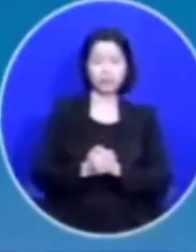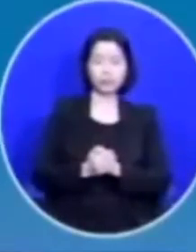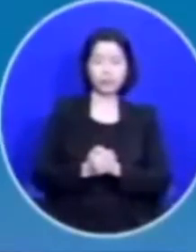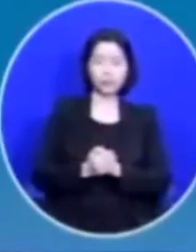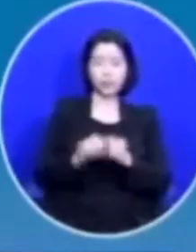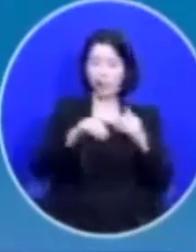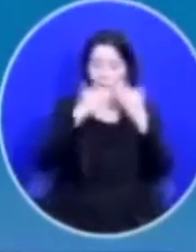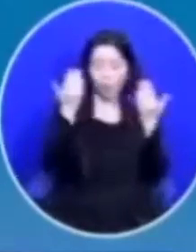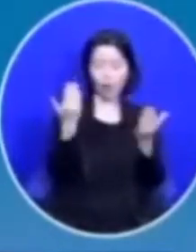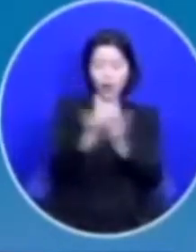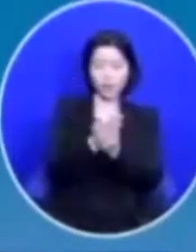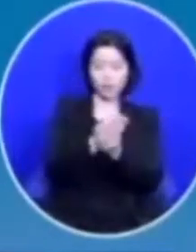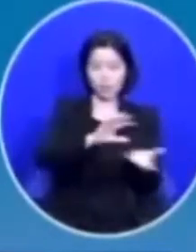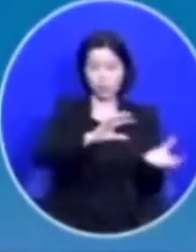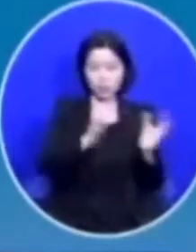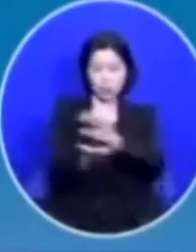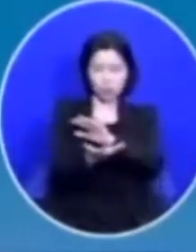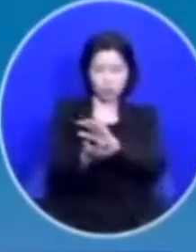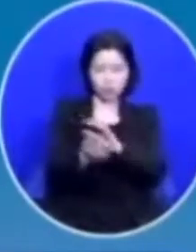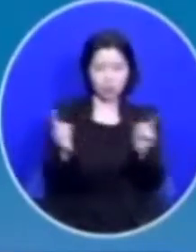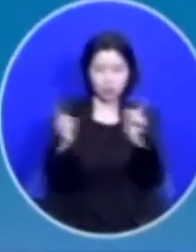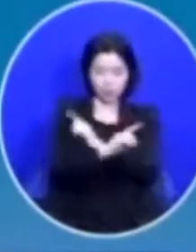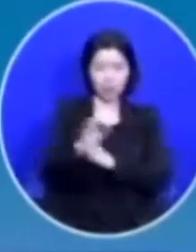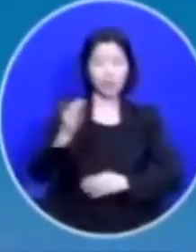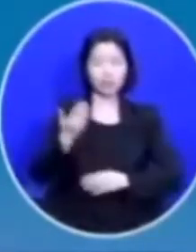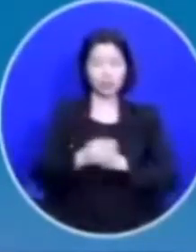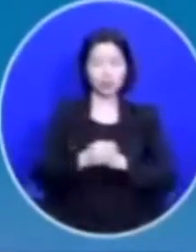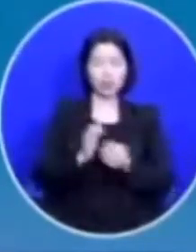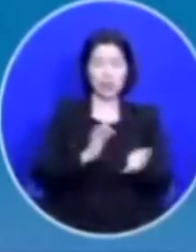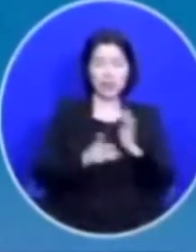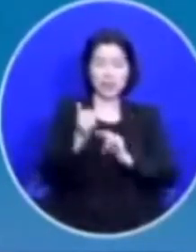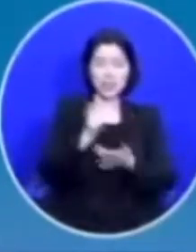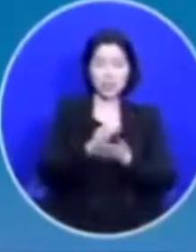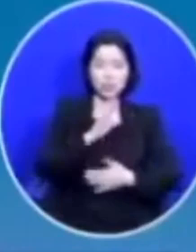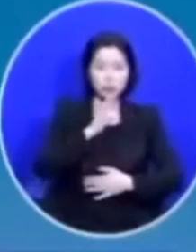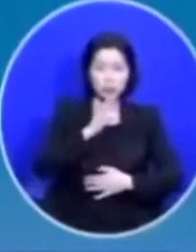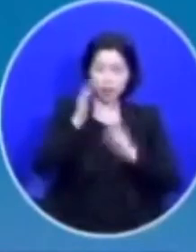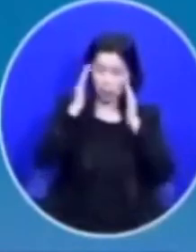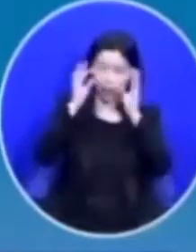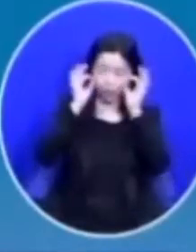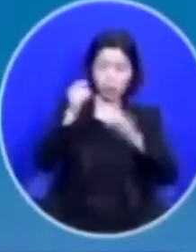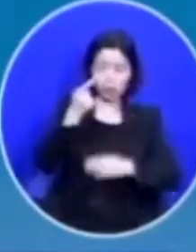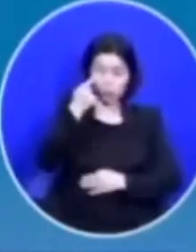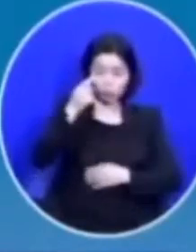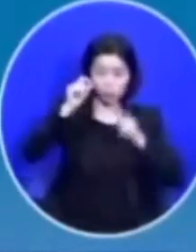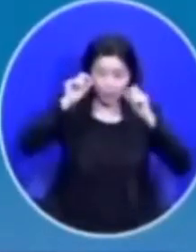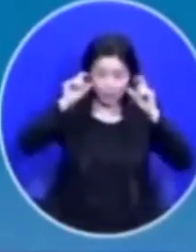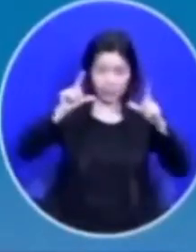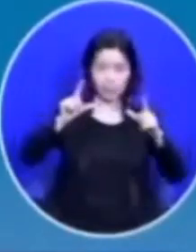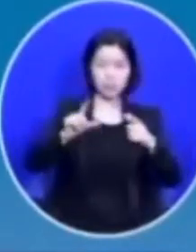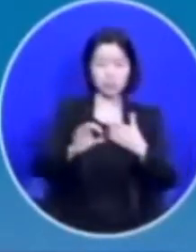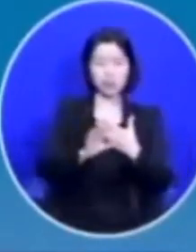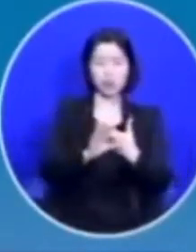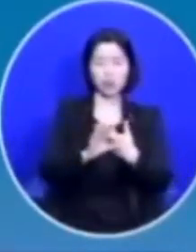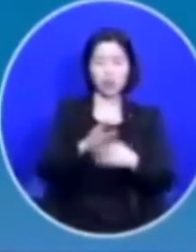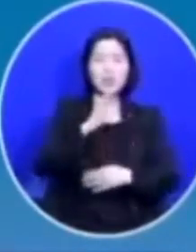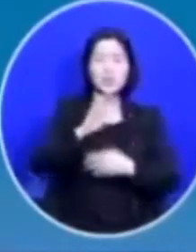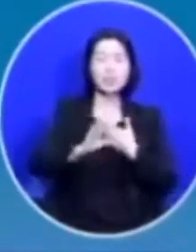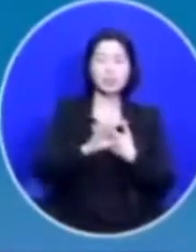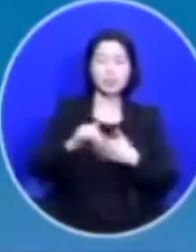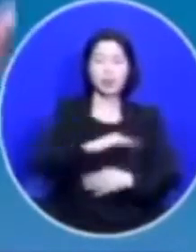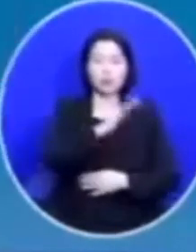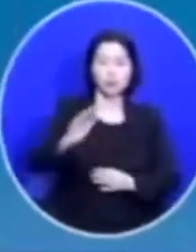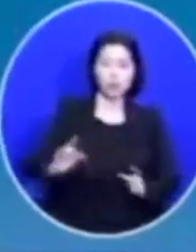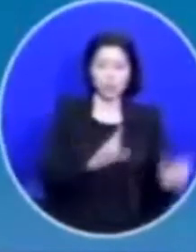완전히 바뀌게 됩니다 예수님을 내가 정말 바라보는 눈을 뜨게 되면 그러면 우리의 삶